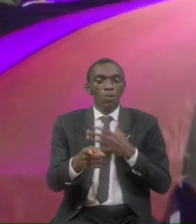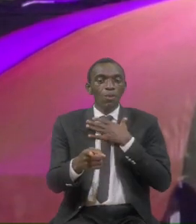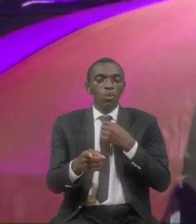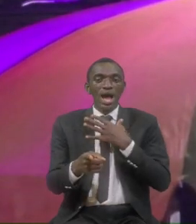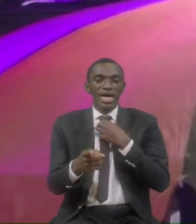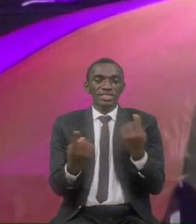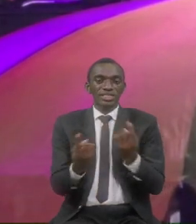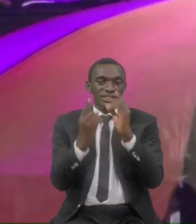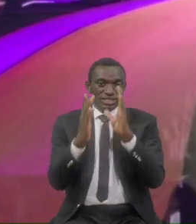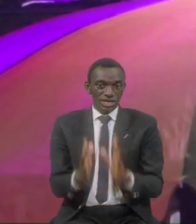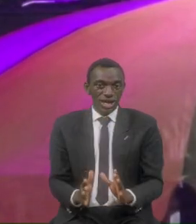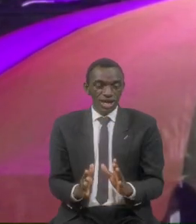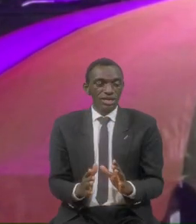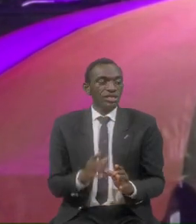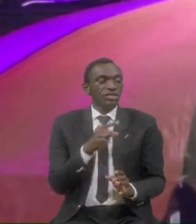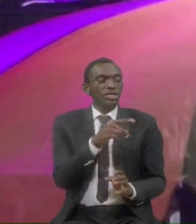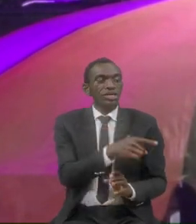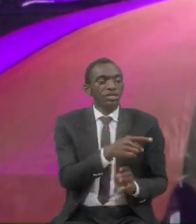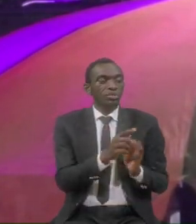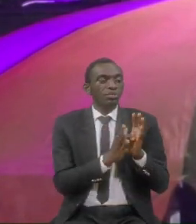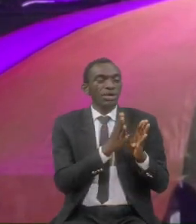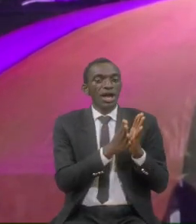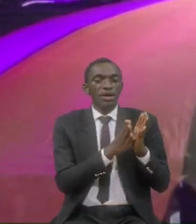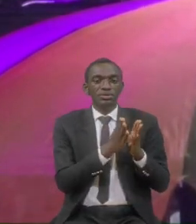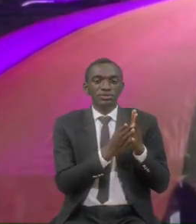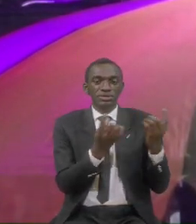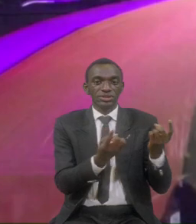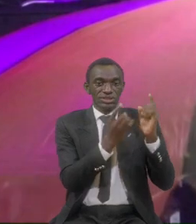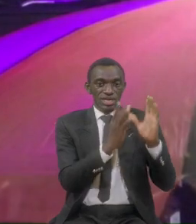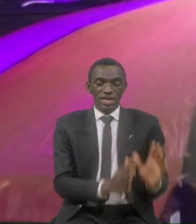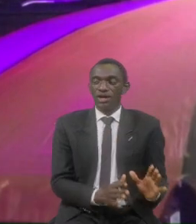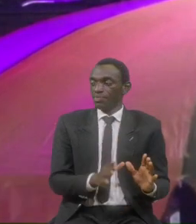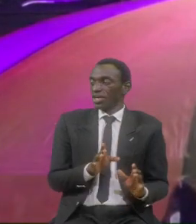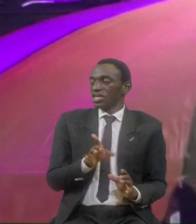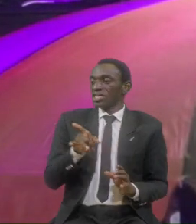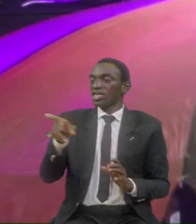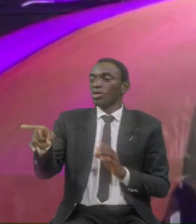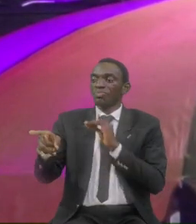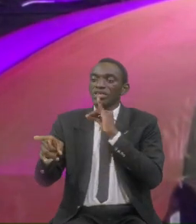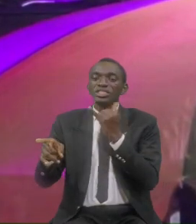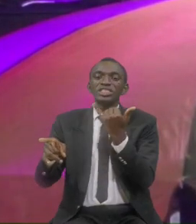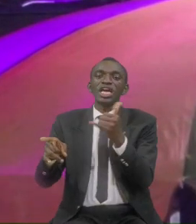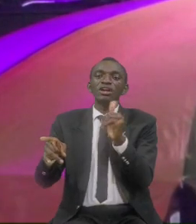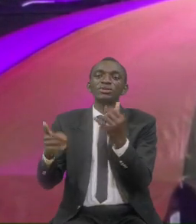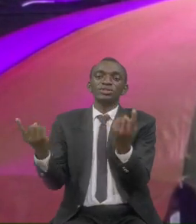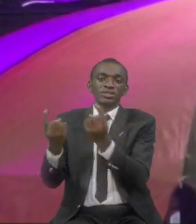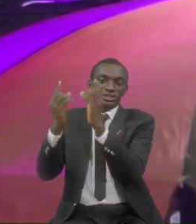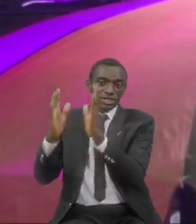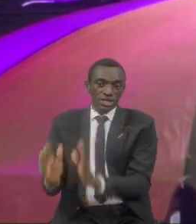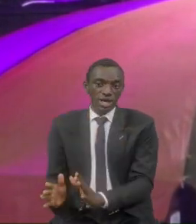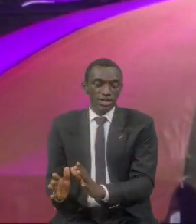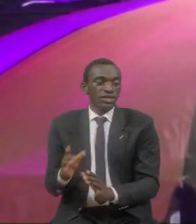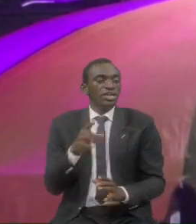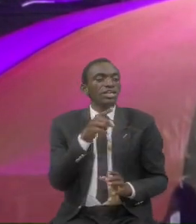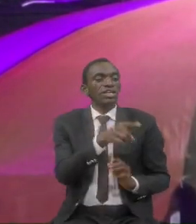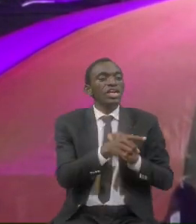nga sala. Brown sinner, ang kanang brown nga sala. A yellow sinner, ang kanang yellow nga sala. An educated